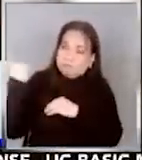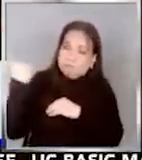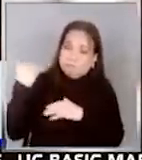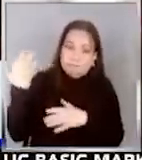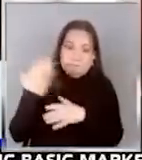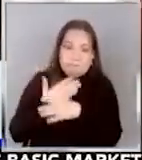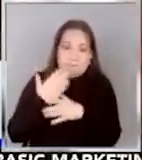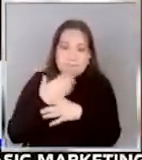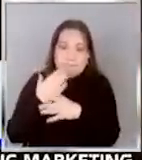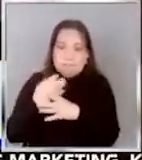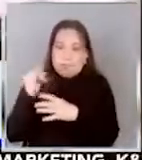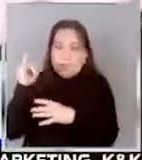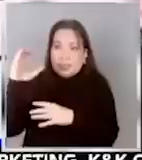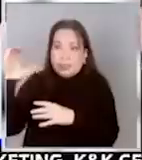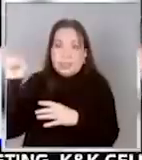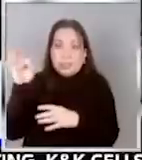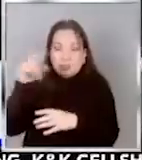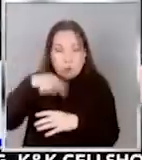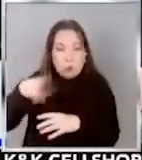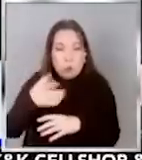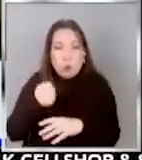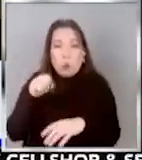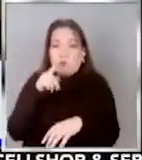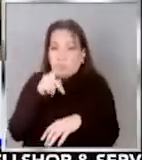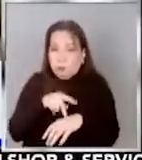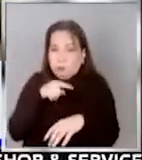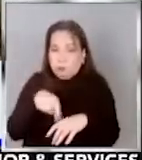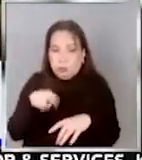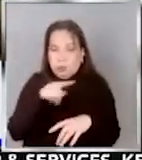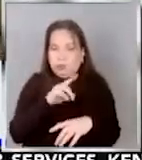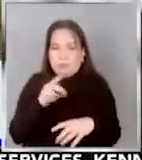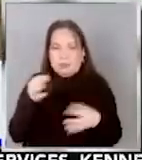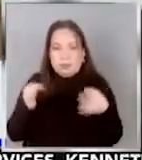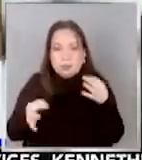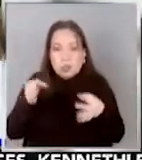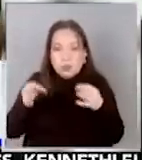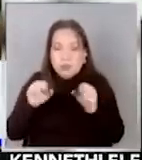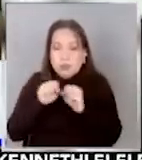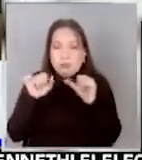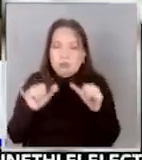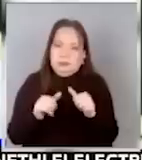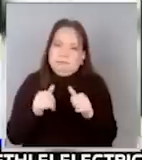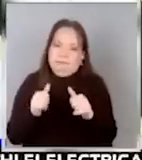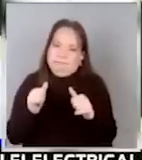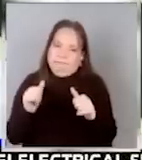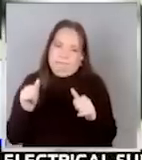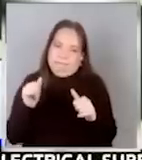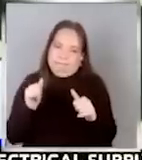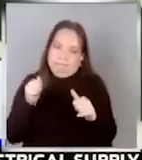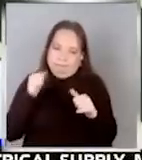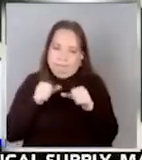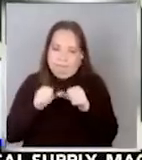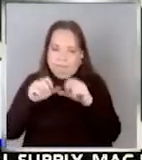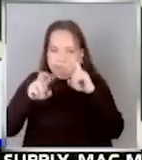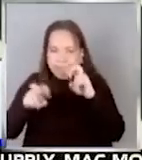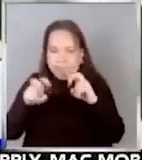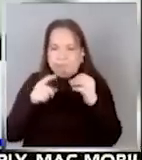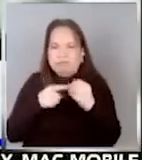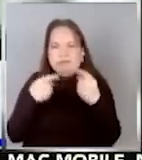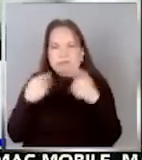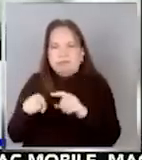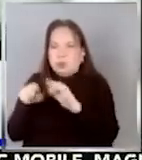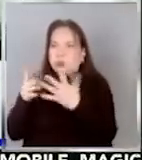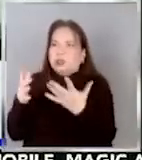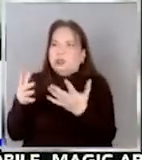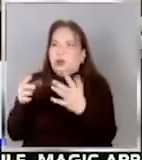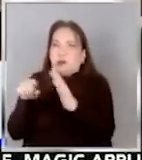ng kapasidad o ayaw ng ating justice system na mag-imbestiga ng mga nangyayaring crimes against humanity sa loob